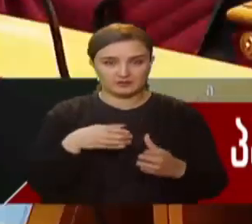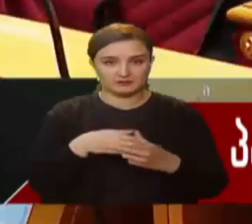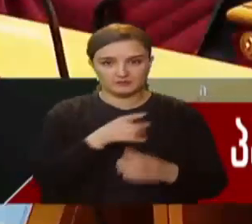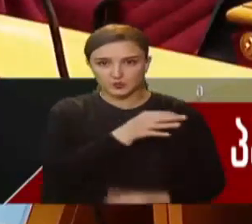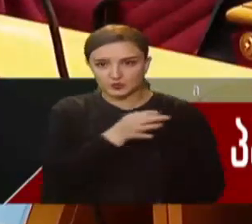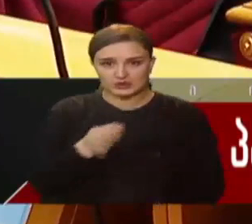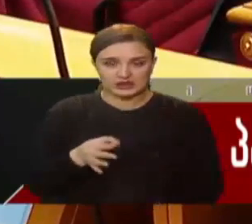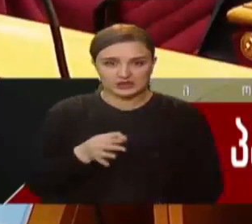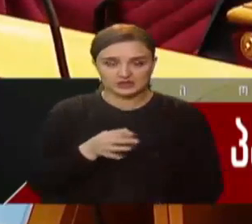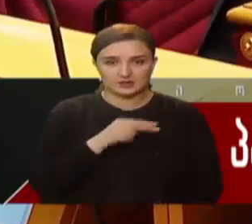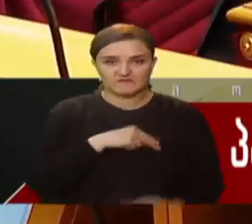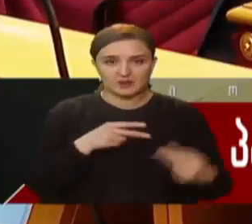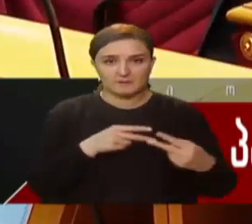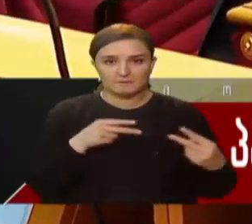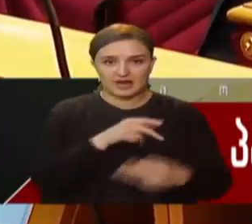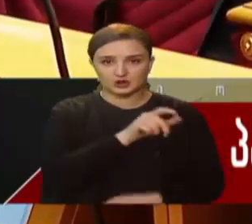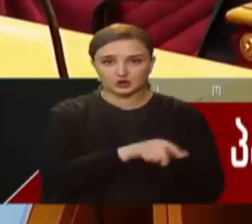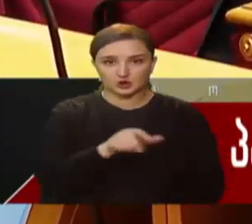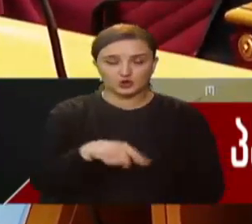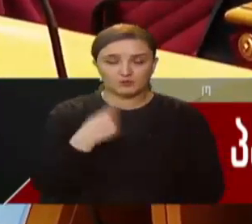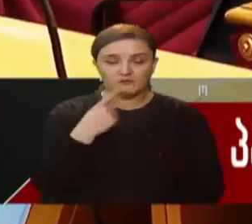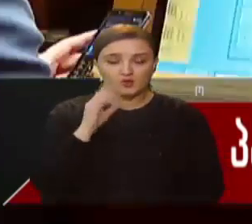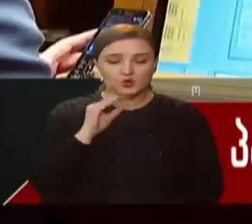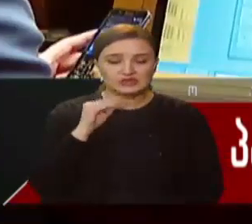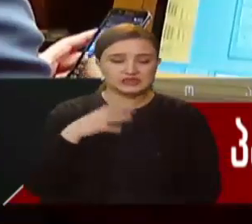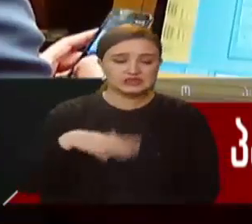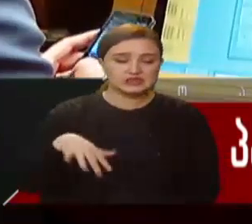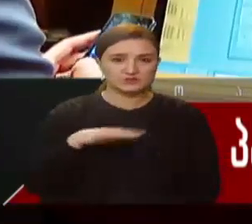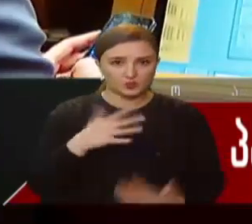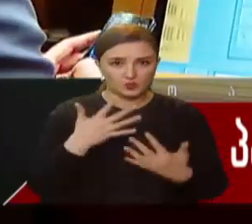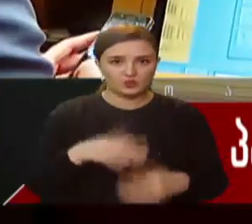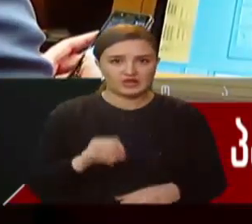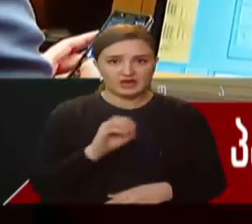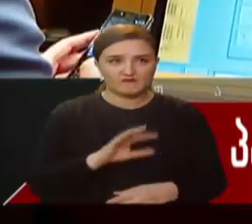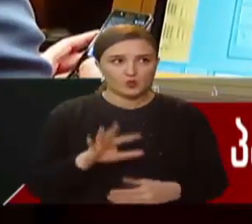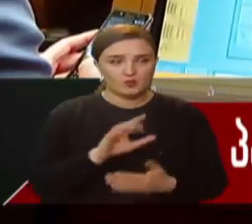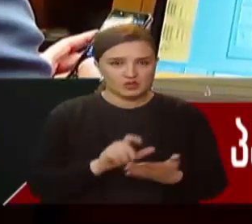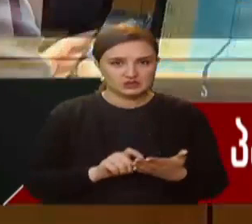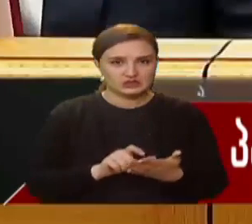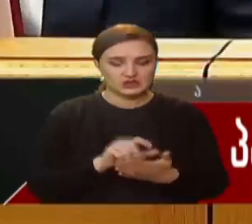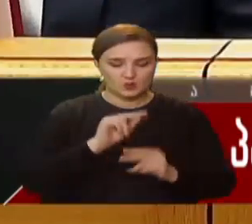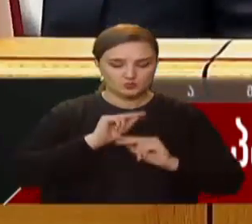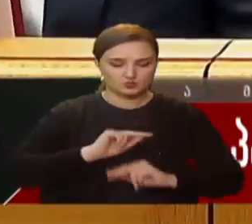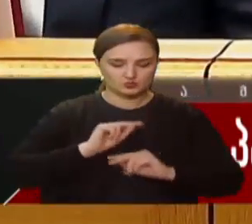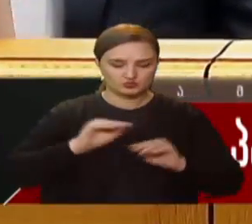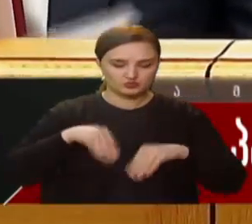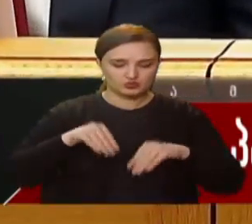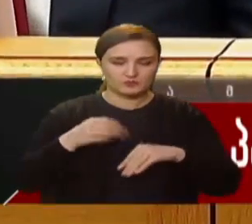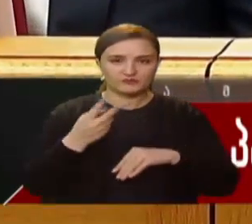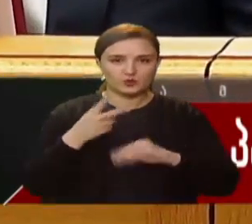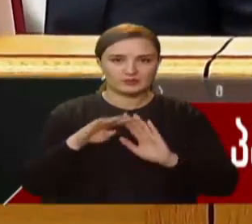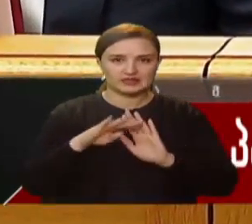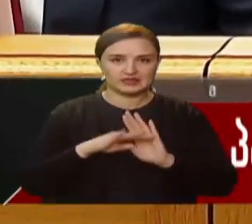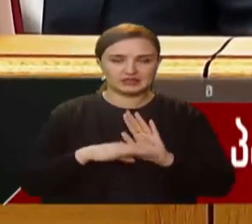utkhres partnerebma aris is rom mashin rodesats kveqana midis eurocaușuris gzaze rodesats mushaobs 12 punktian